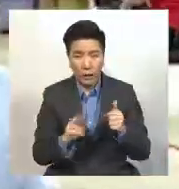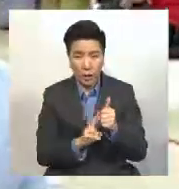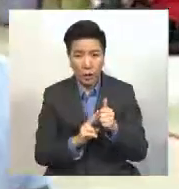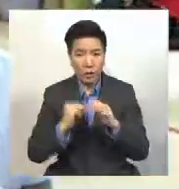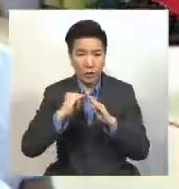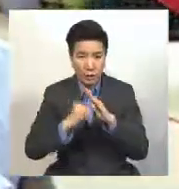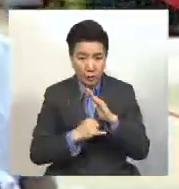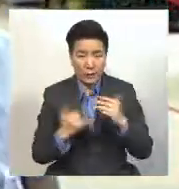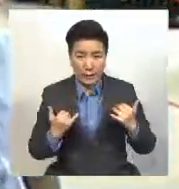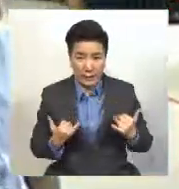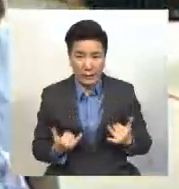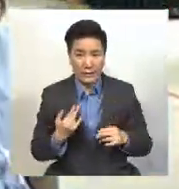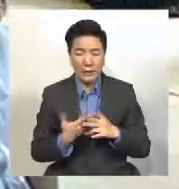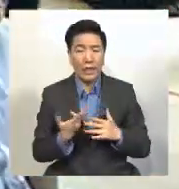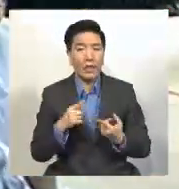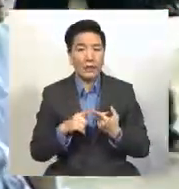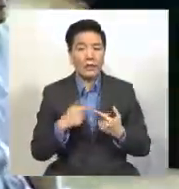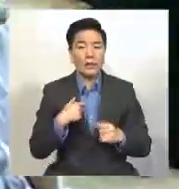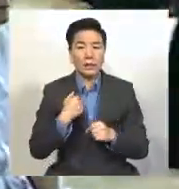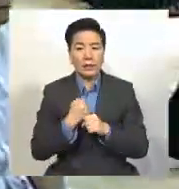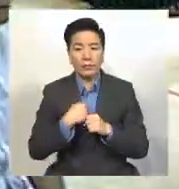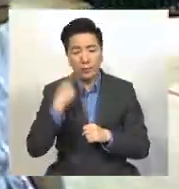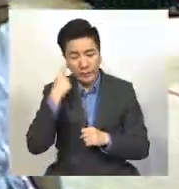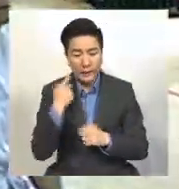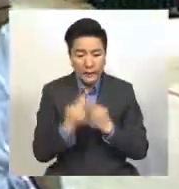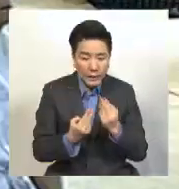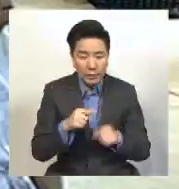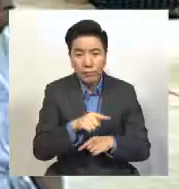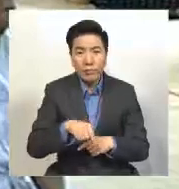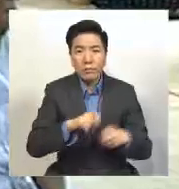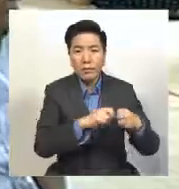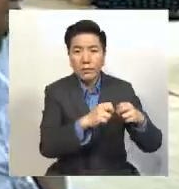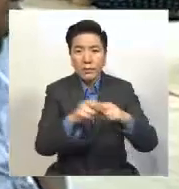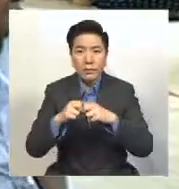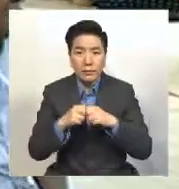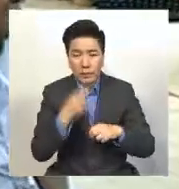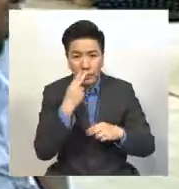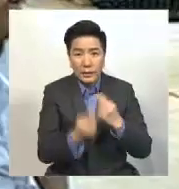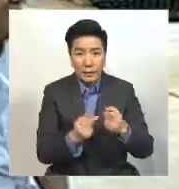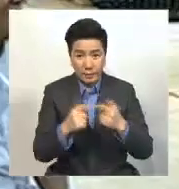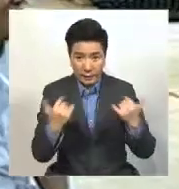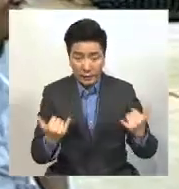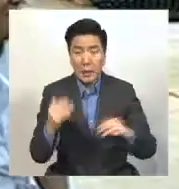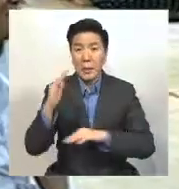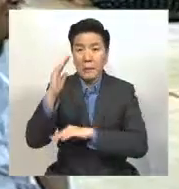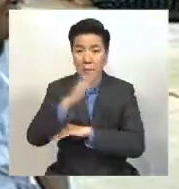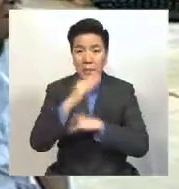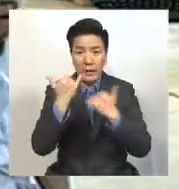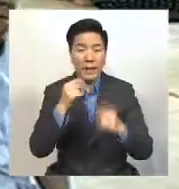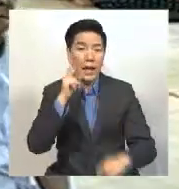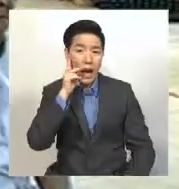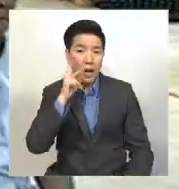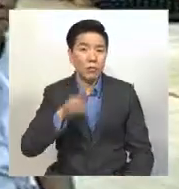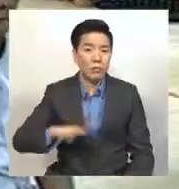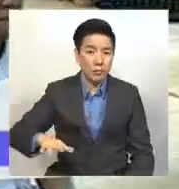ราชการจังหวัดมัจเจริญนะครับนายธนุสินชัยสิริก็ได้มาเยี่ยมเยียนผู้ประสบภัยด้วยนะครับซึ่งในช่วงบ่ายนะครับทีมข่าวของ